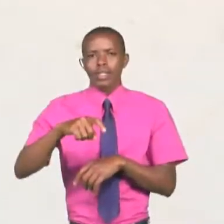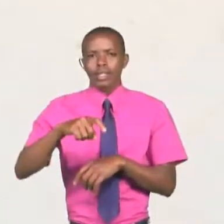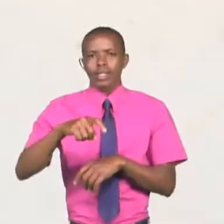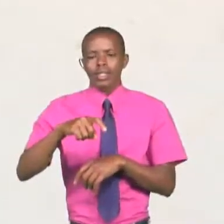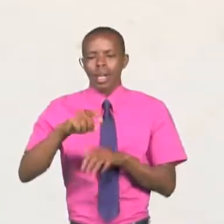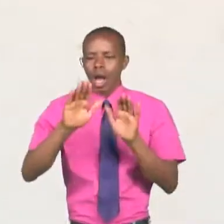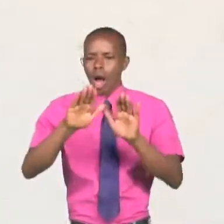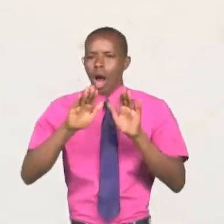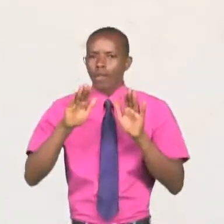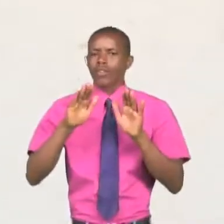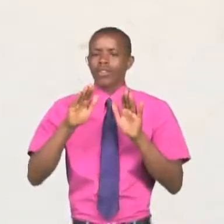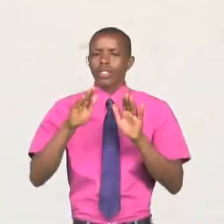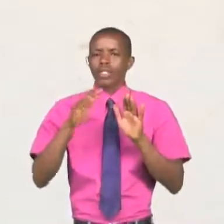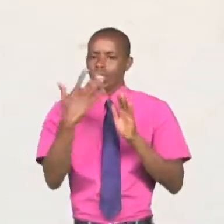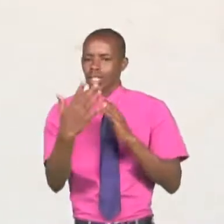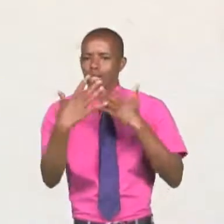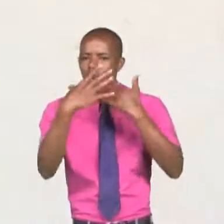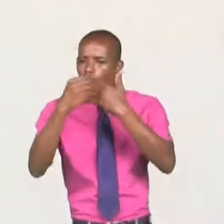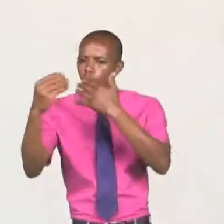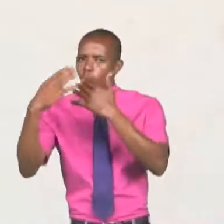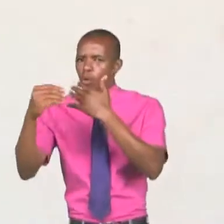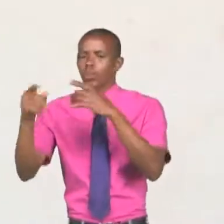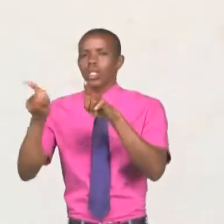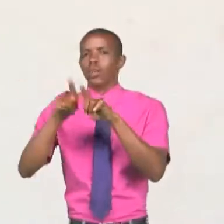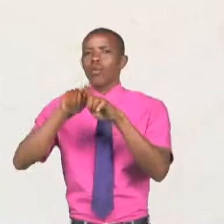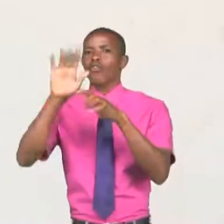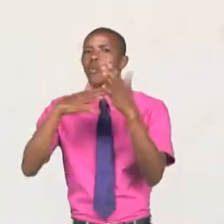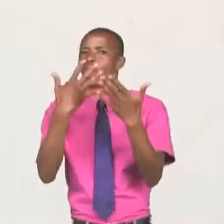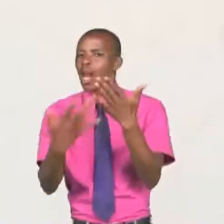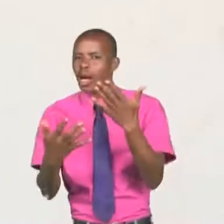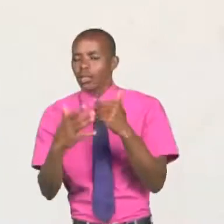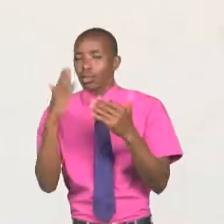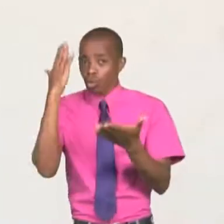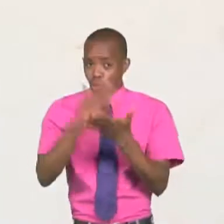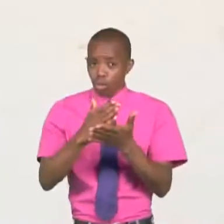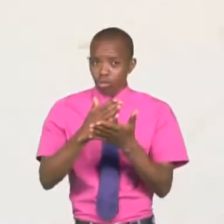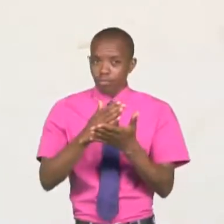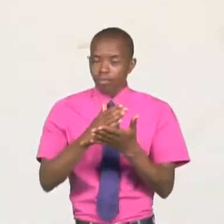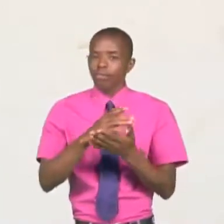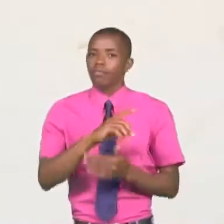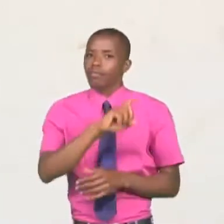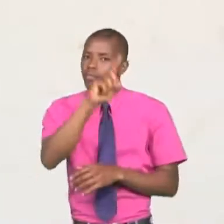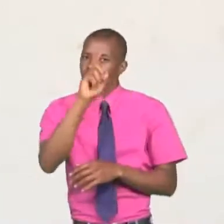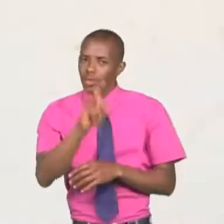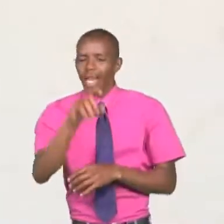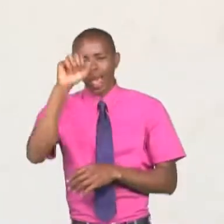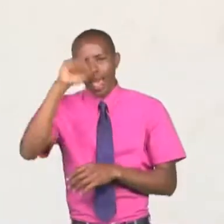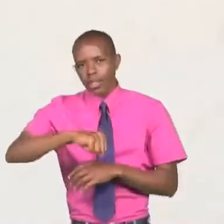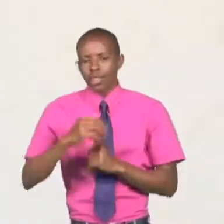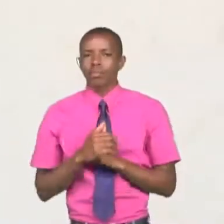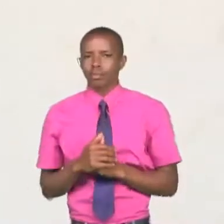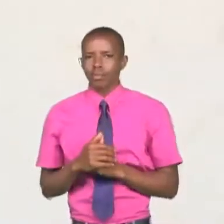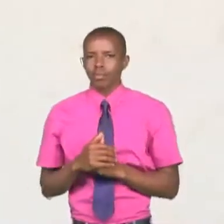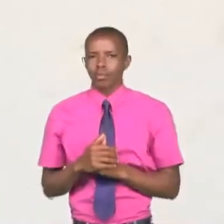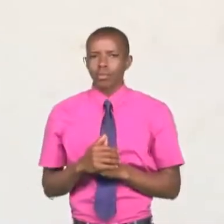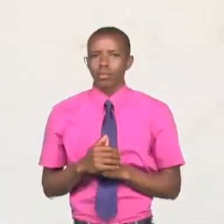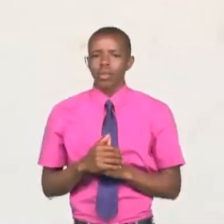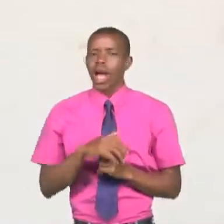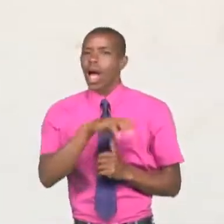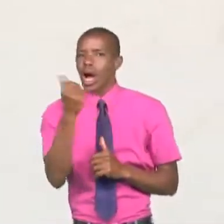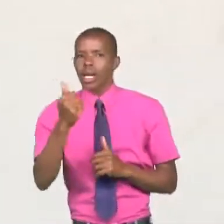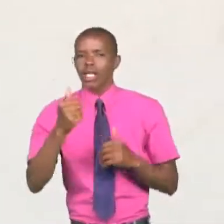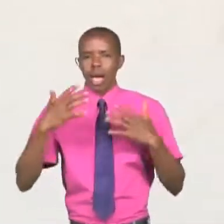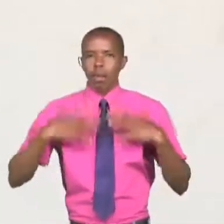ati tunakopiana hata maformula. Si ndio? Ndio, bogi zingine